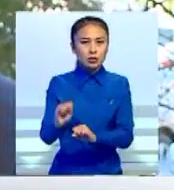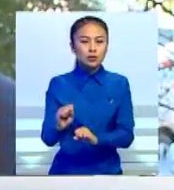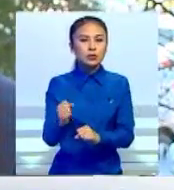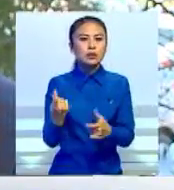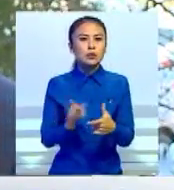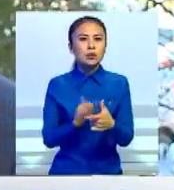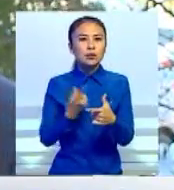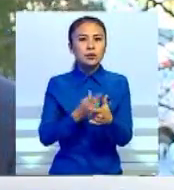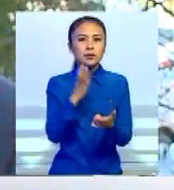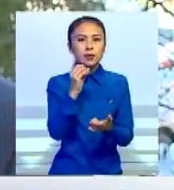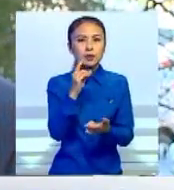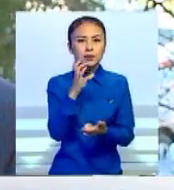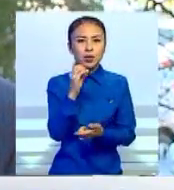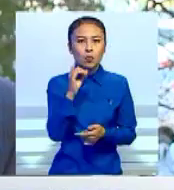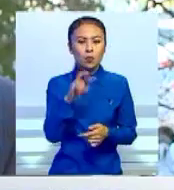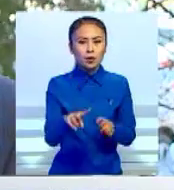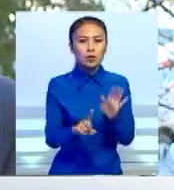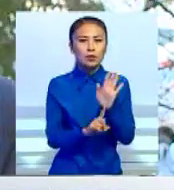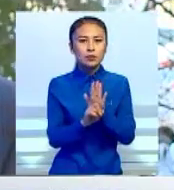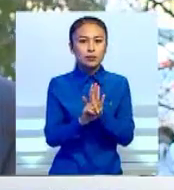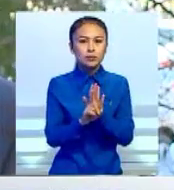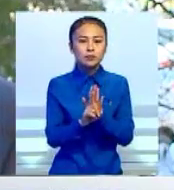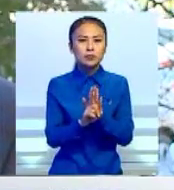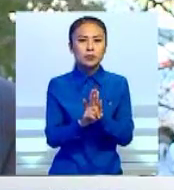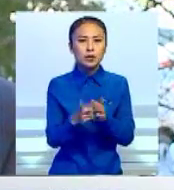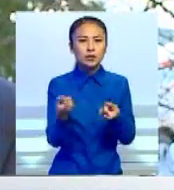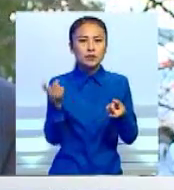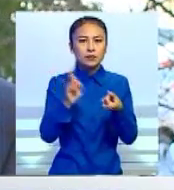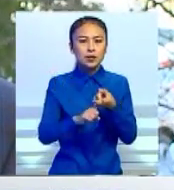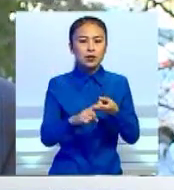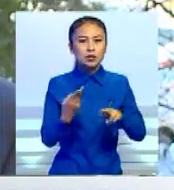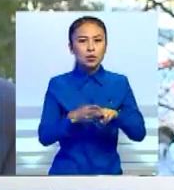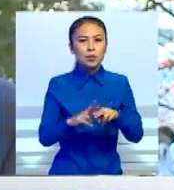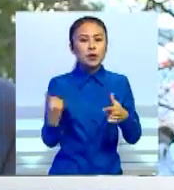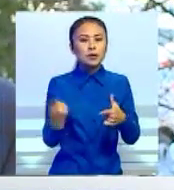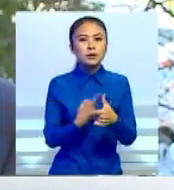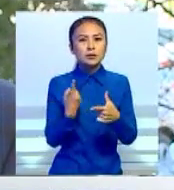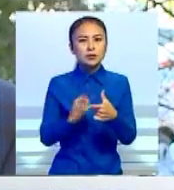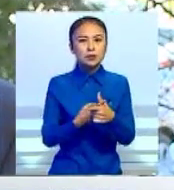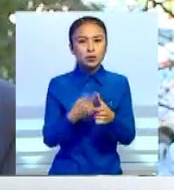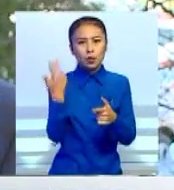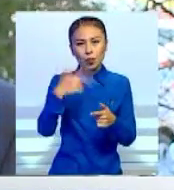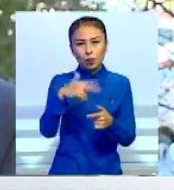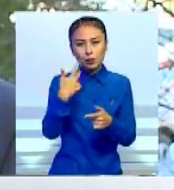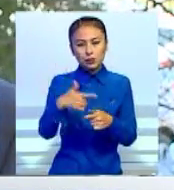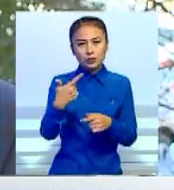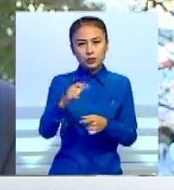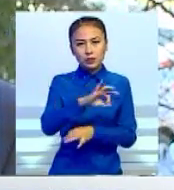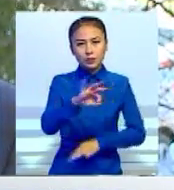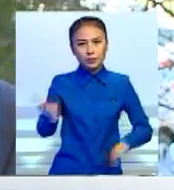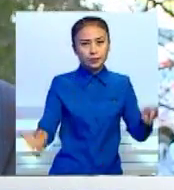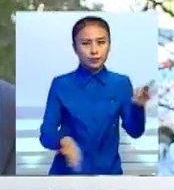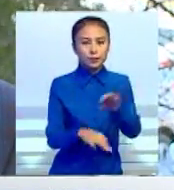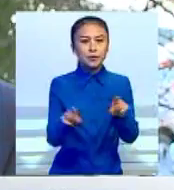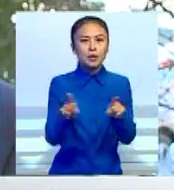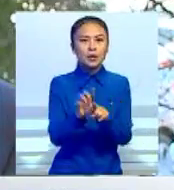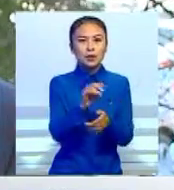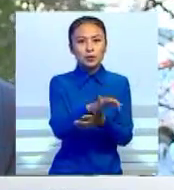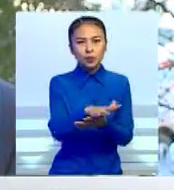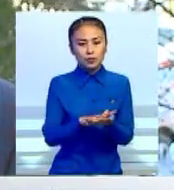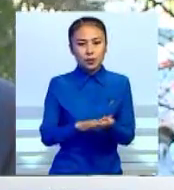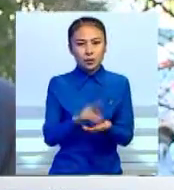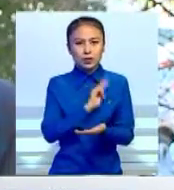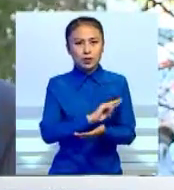көтеріліп, сексеуіл өсіп бастаған. Соған байланысты осы жылы 30 гектар жерге жұмысты жалғасын